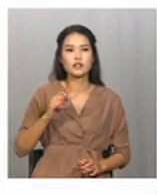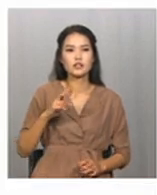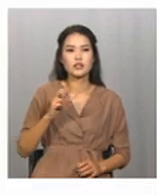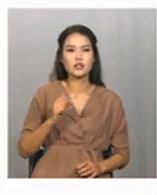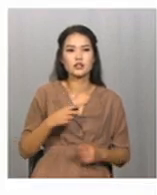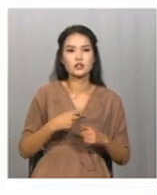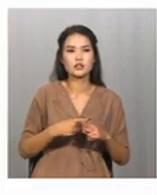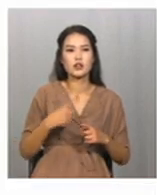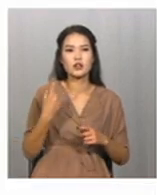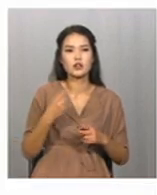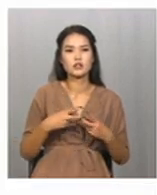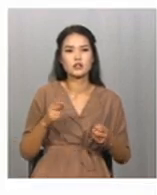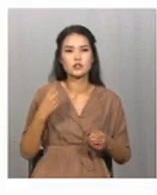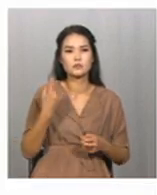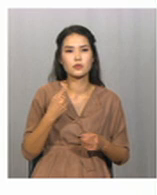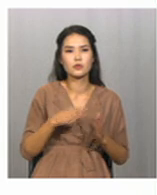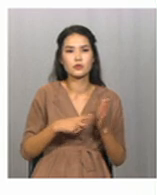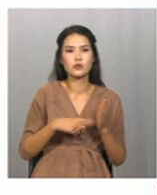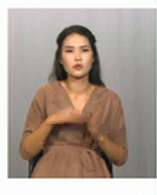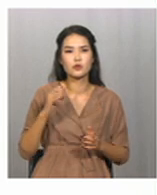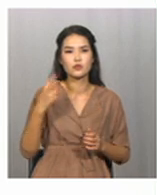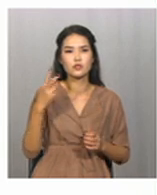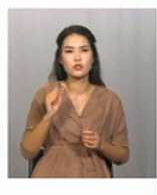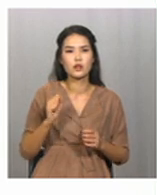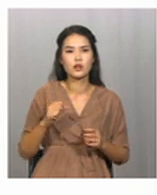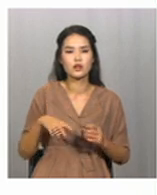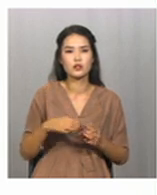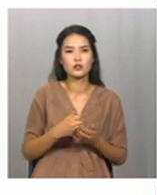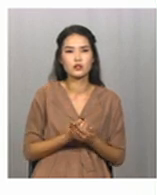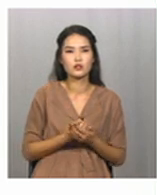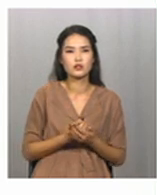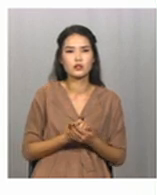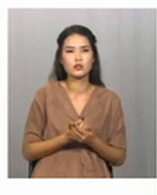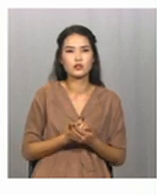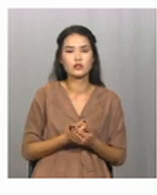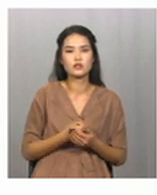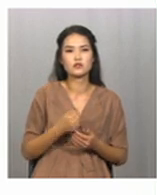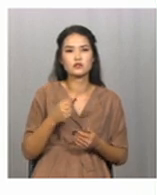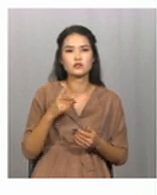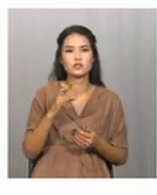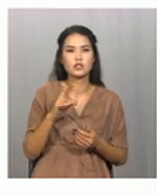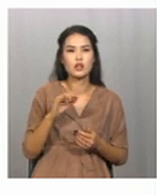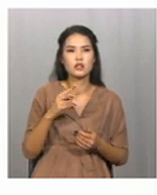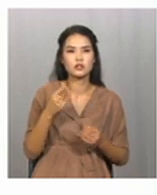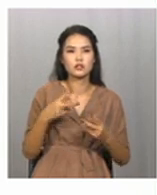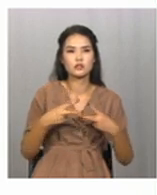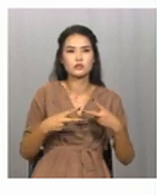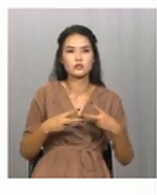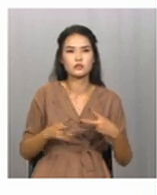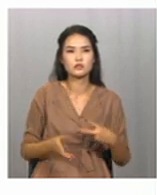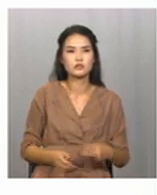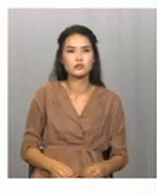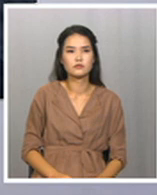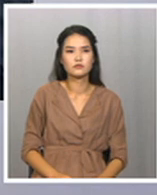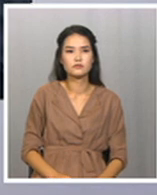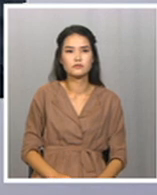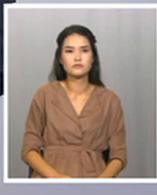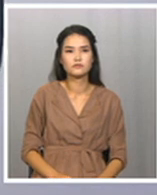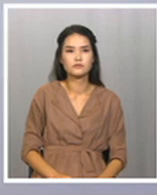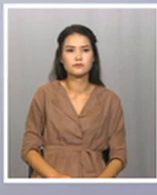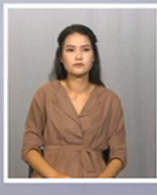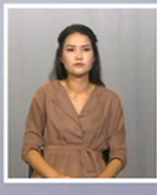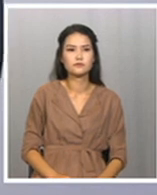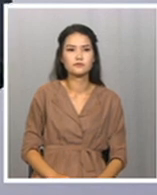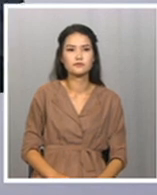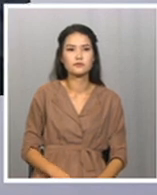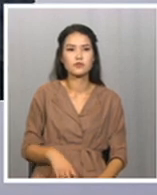қосу косинус квадрат альфаны косинус квадрат альфа бөлсек 1 шығады, тең 1 бөлу косинус квадрат альфа. Ал енді осы